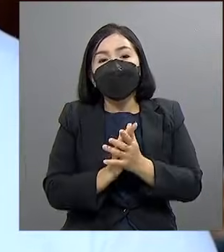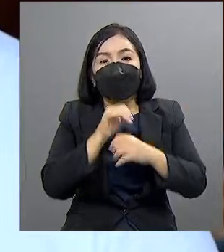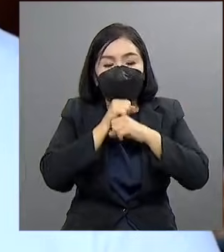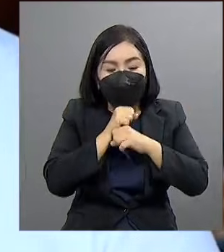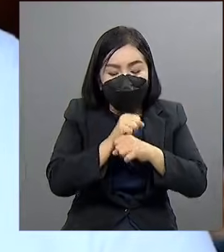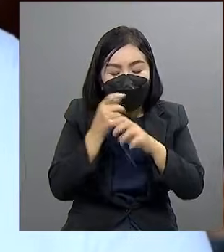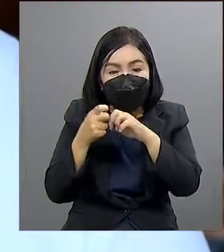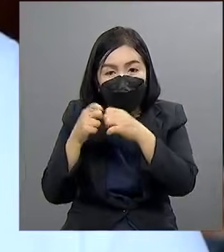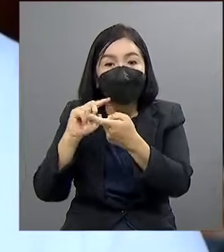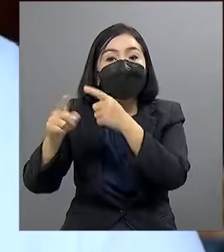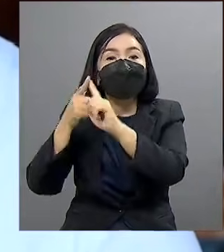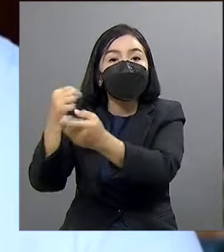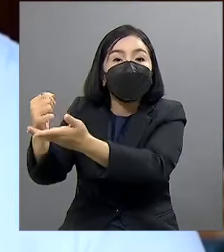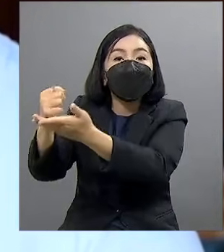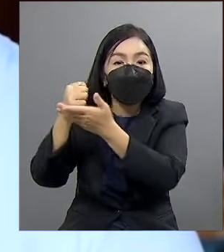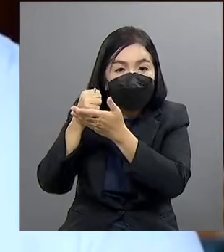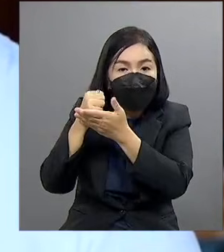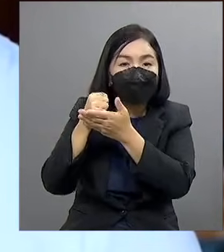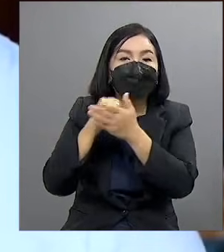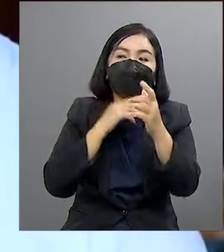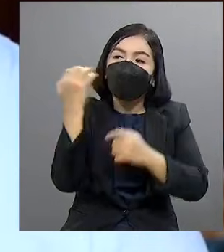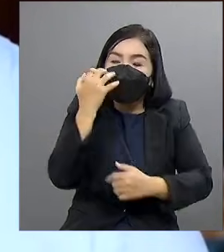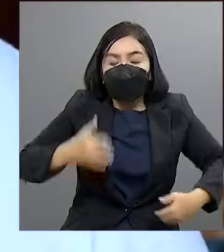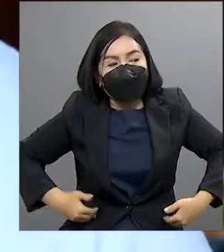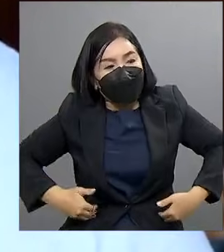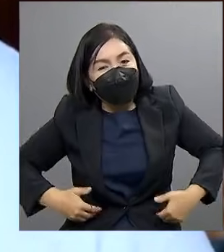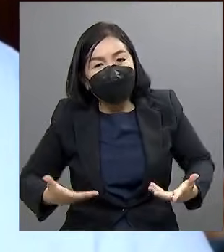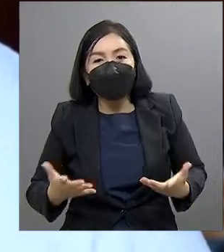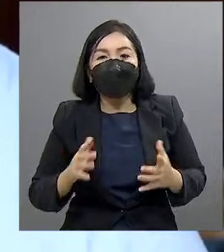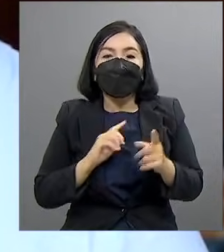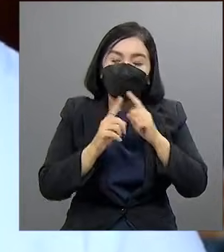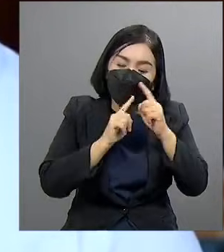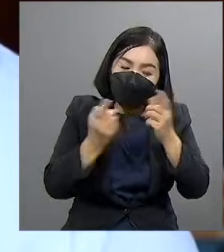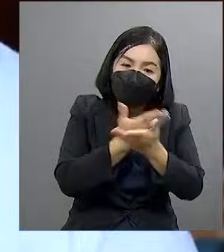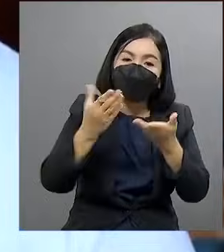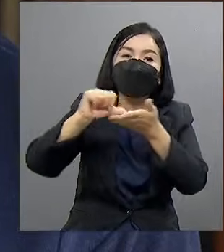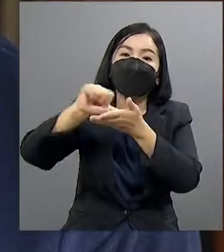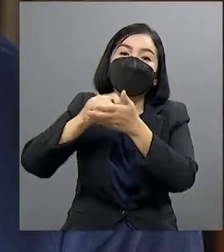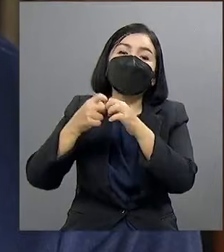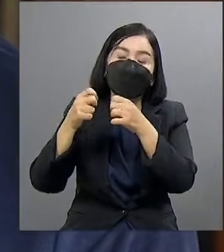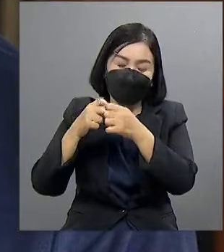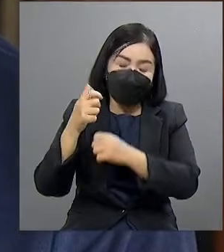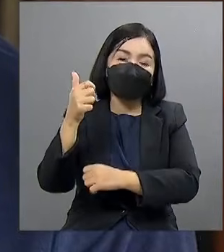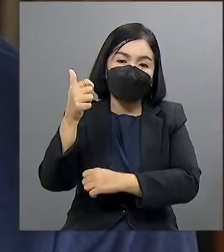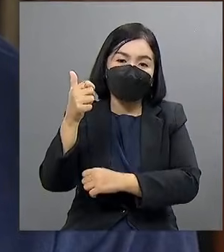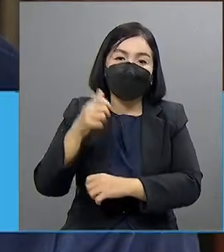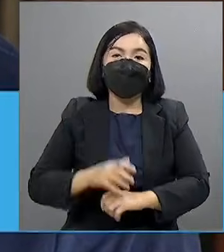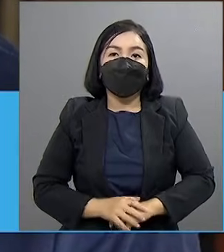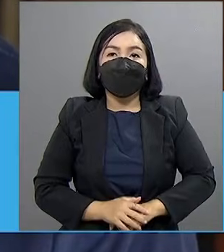ยผ่อนคลายหรือว่าเสนอทางแก้ปัญหาทักก่อนได้ดีด้วยนะคะ พอได้